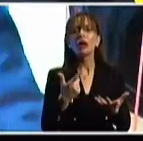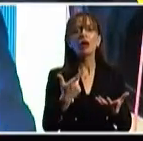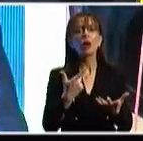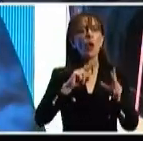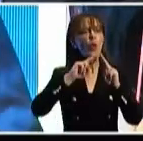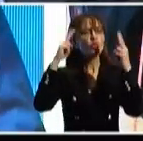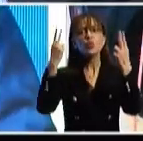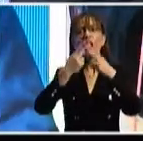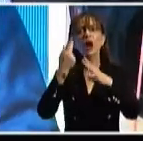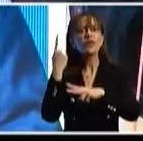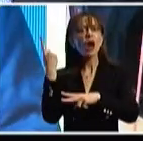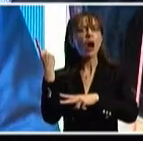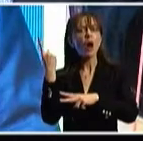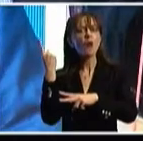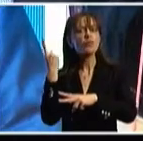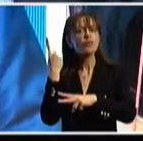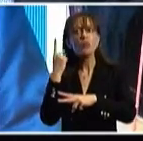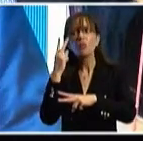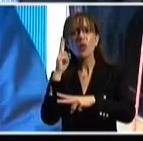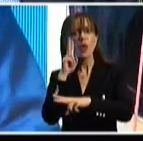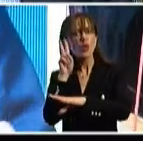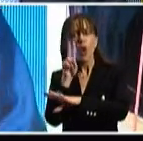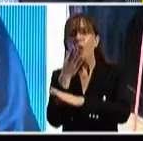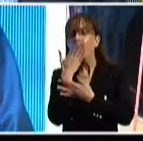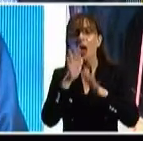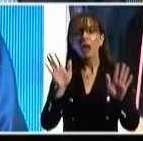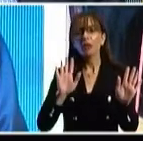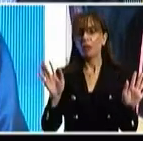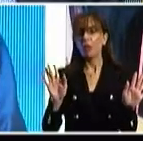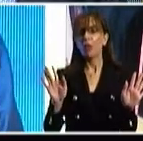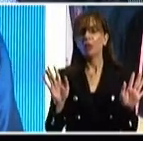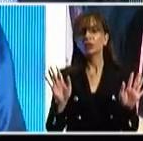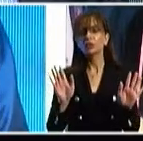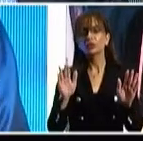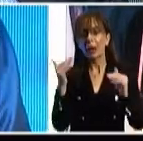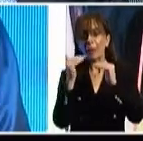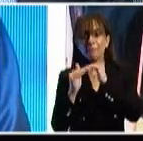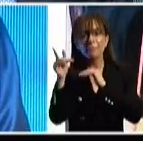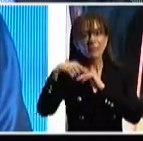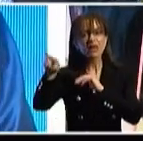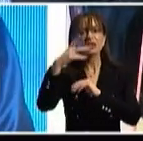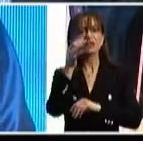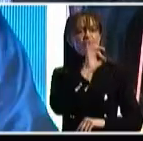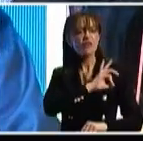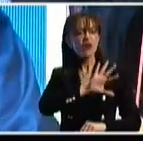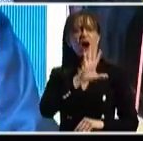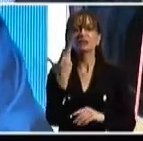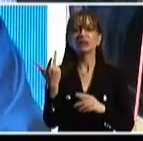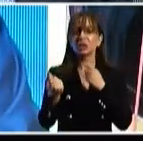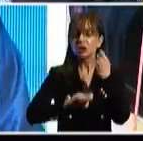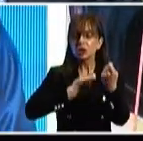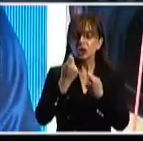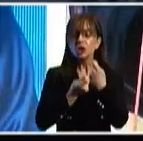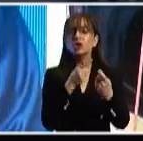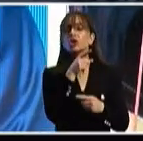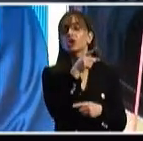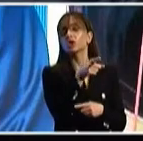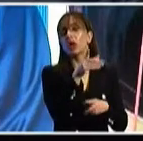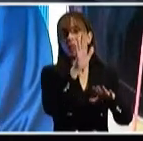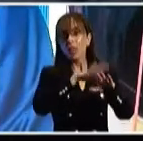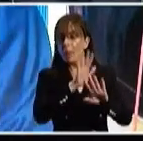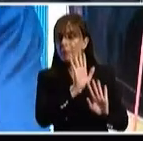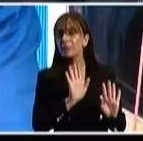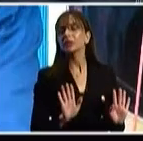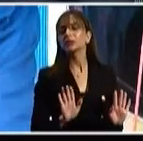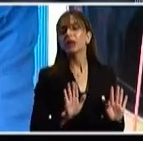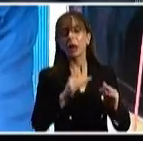yerinde göremezsiniz böyle bir manzara. Yani milletin yararına, faydasına olan bir iş yapılacak.